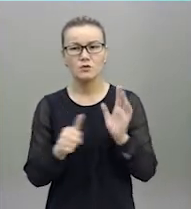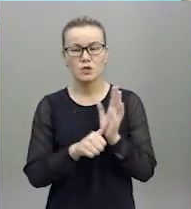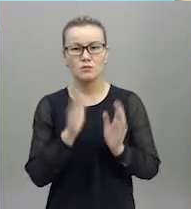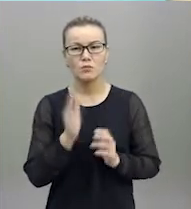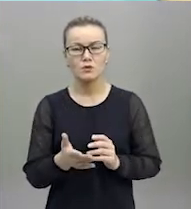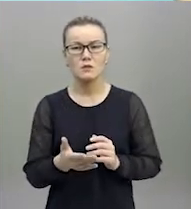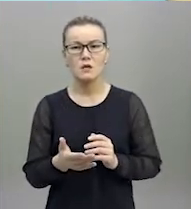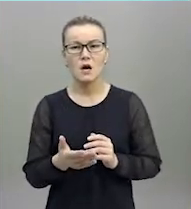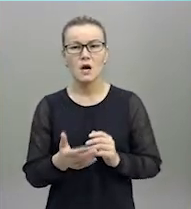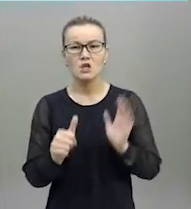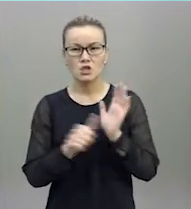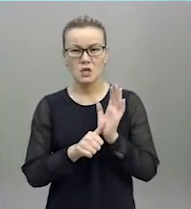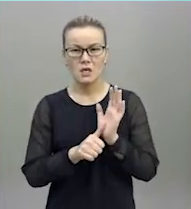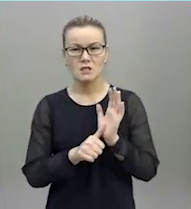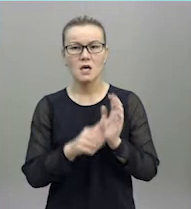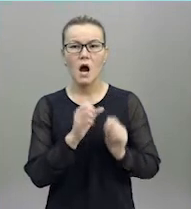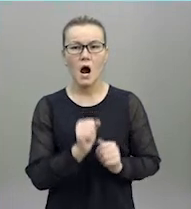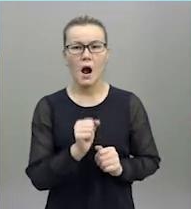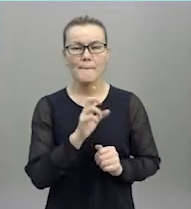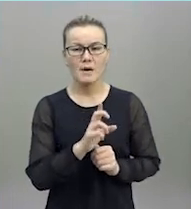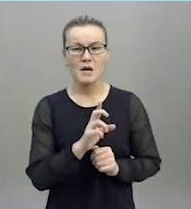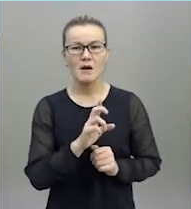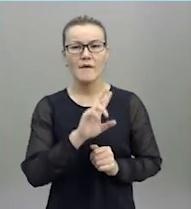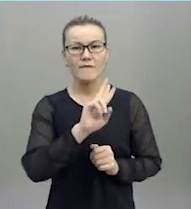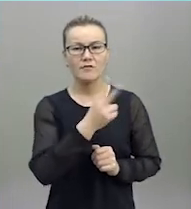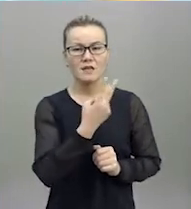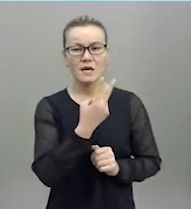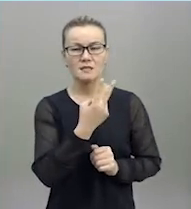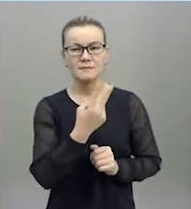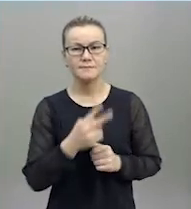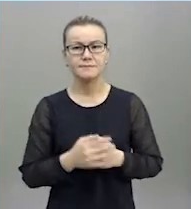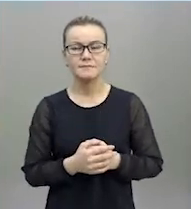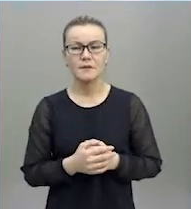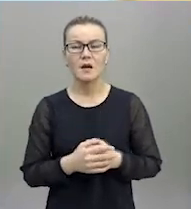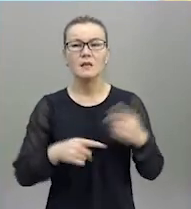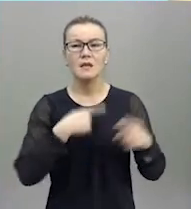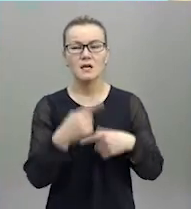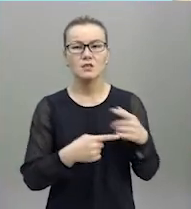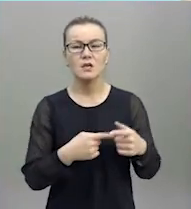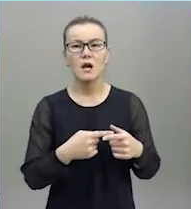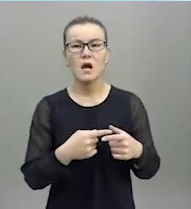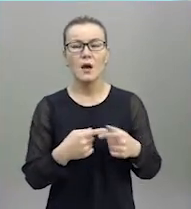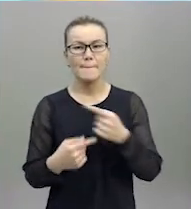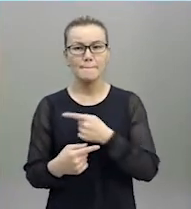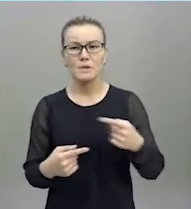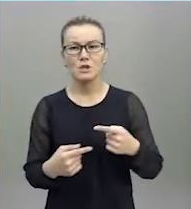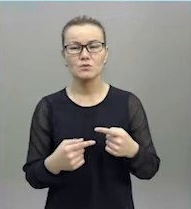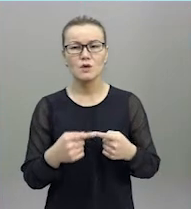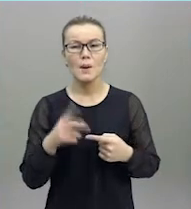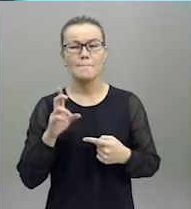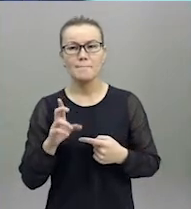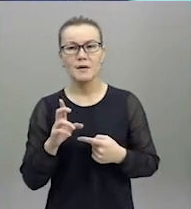6 а b квадрат далее минус b в кубе